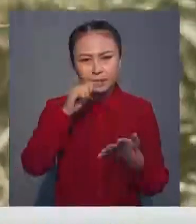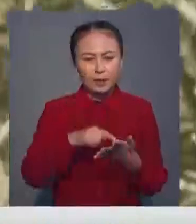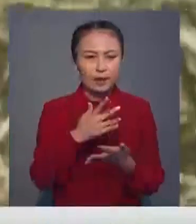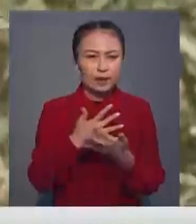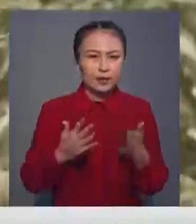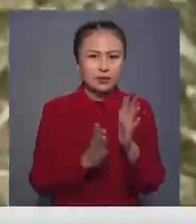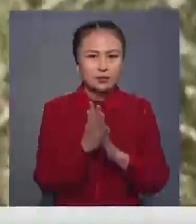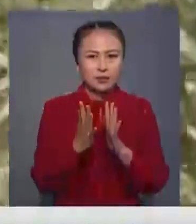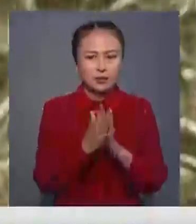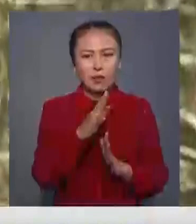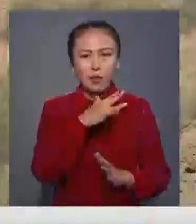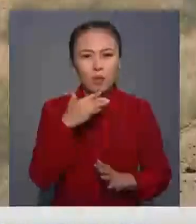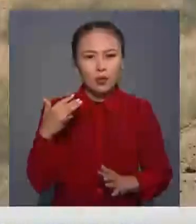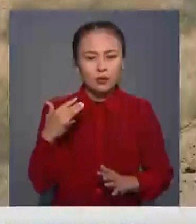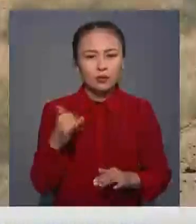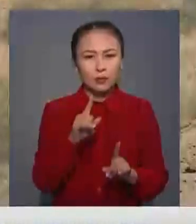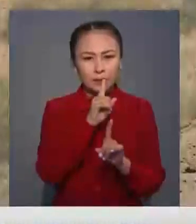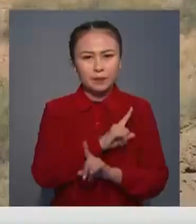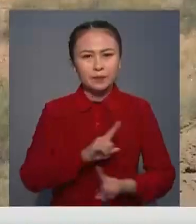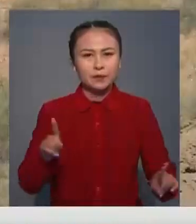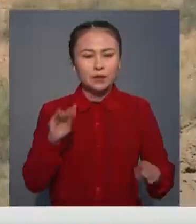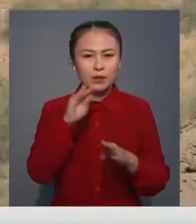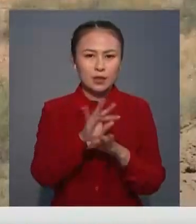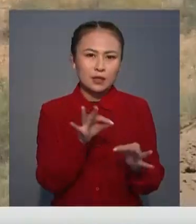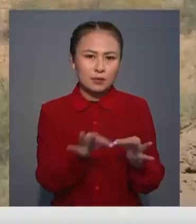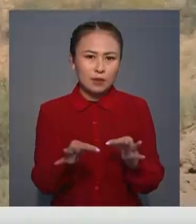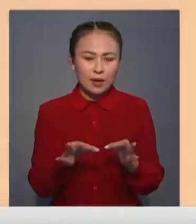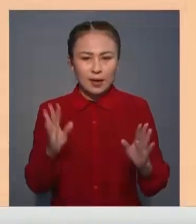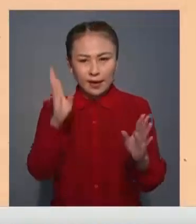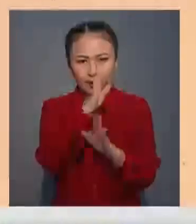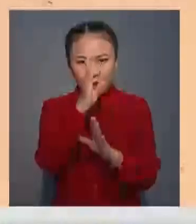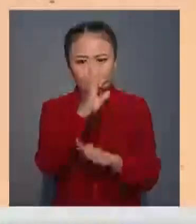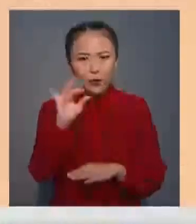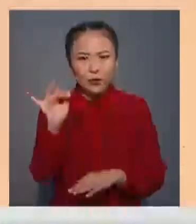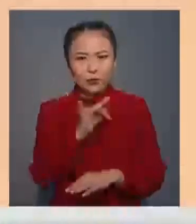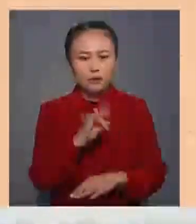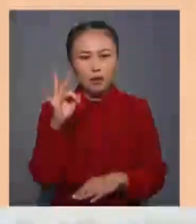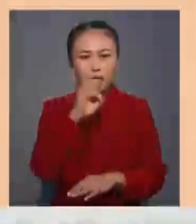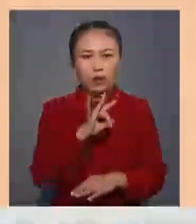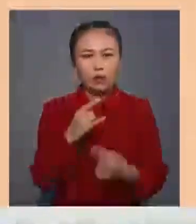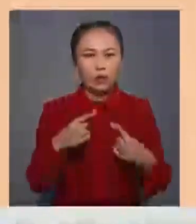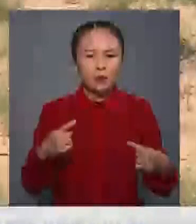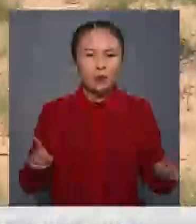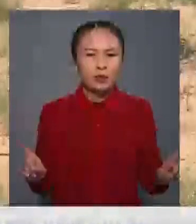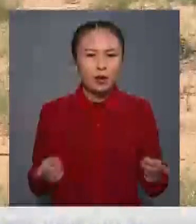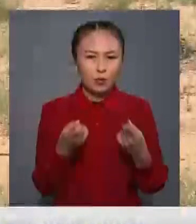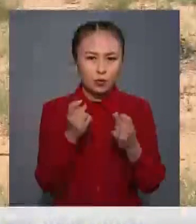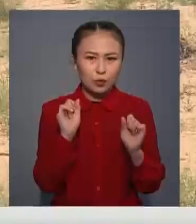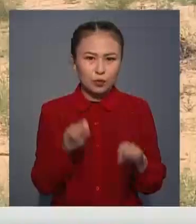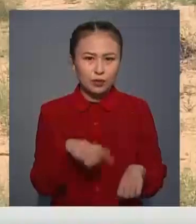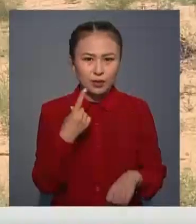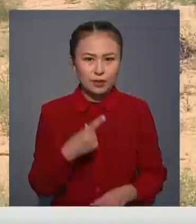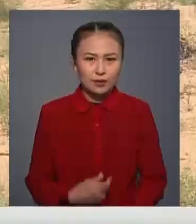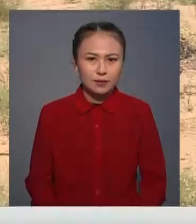табиғи өсімдіктер жетіп артылады. Бұл ерекшеліктер аймақтағы экологиялық және этнологиялық туризмнің дамуына да ықпал етіп